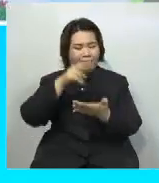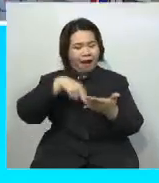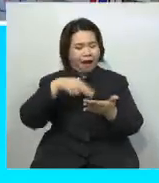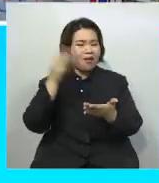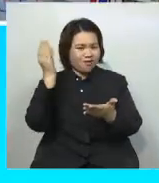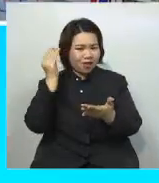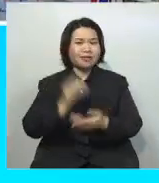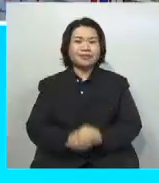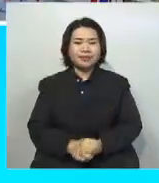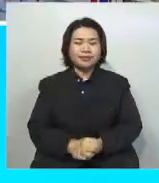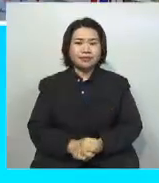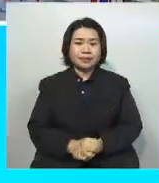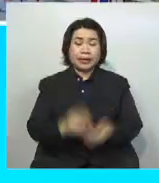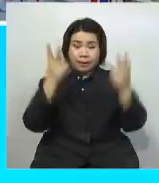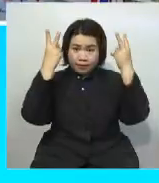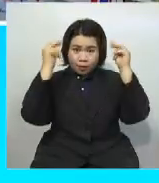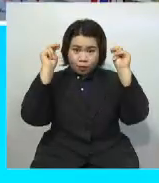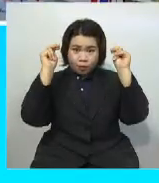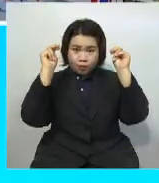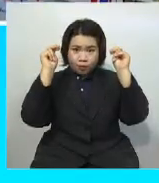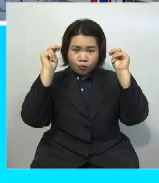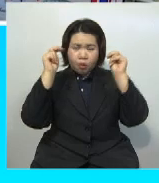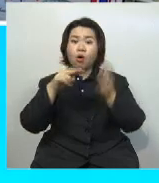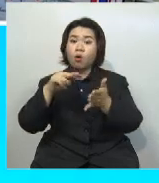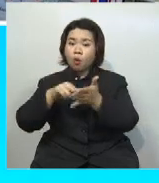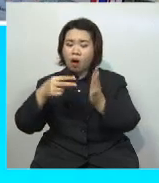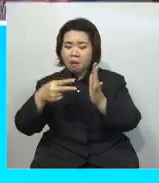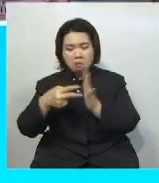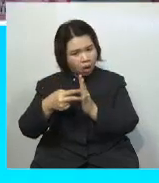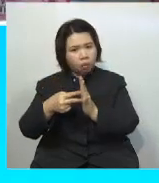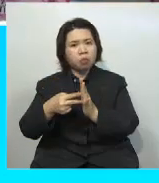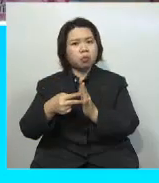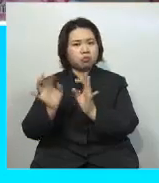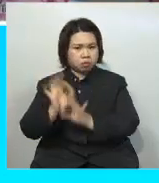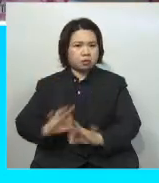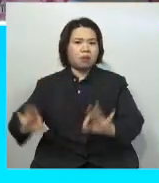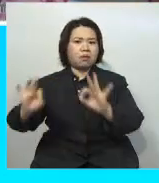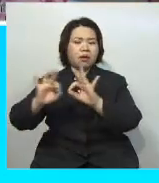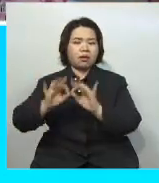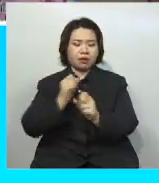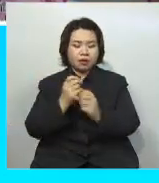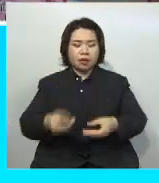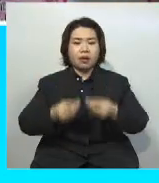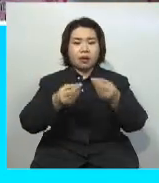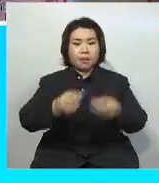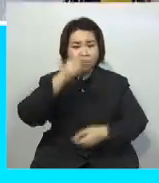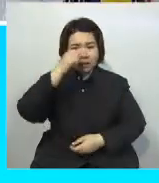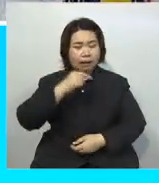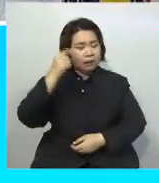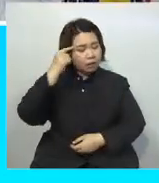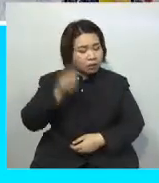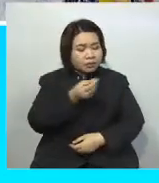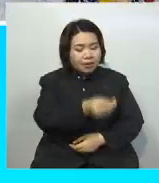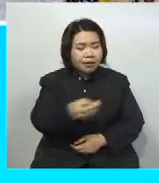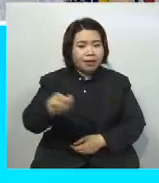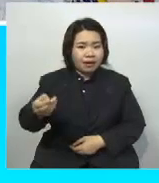ให้ดูส่วนหนึ่งเขาบอกว่านายกความหมายนั้นยิ่งใหญ่ทุกสิ่งให้ชาวไทยได้ดังหวังห